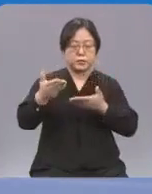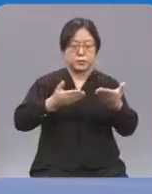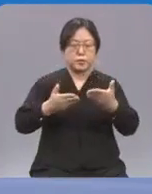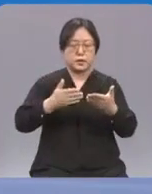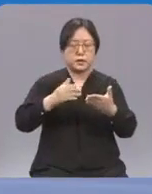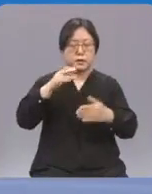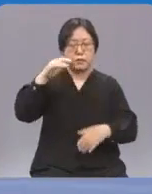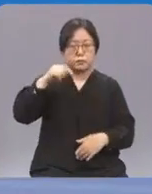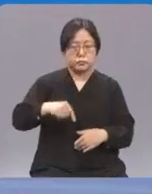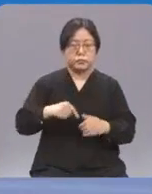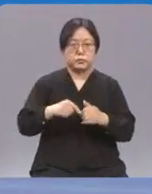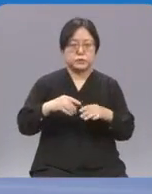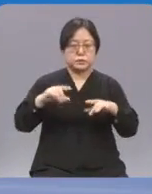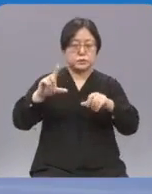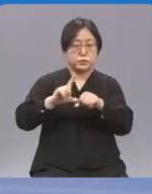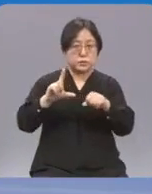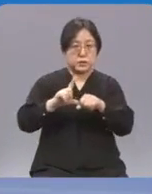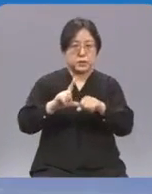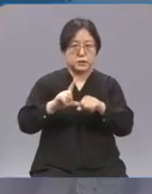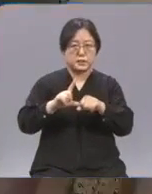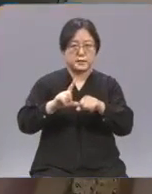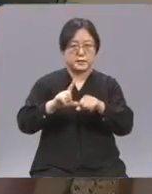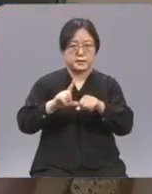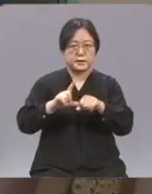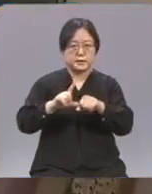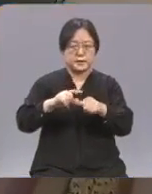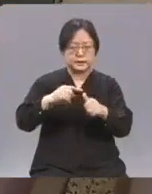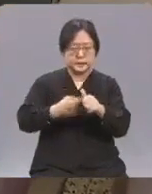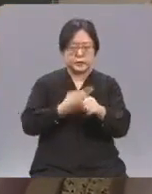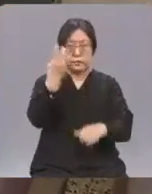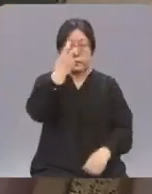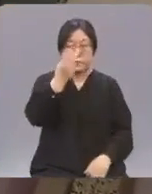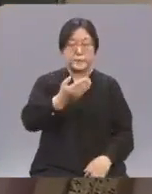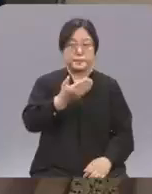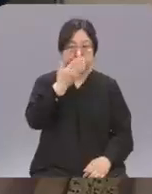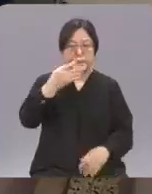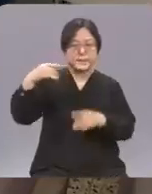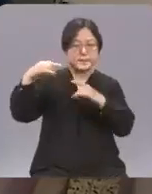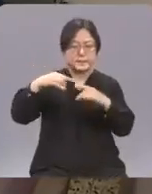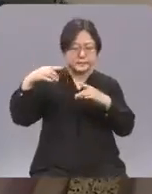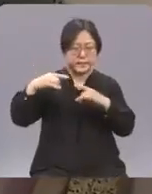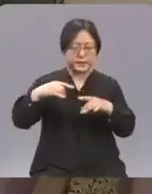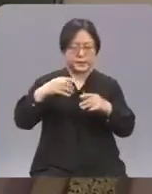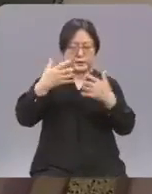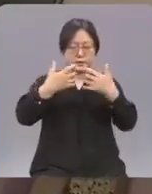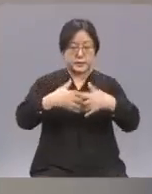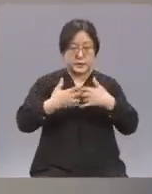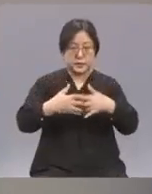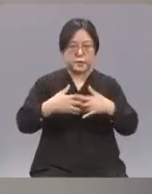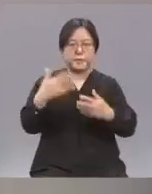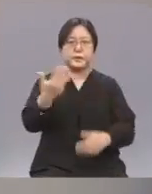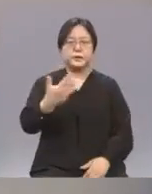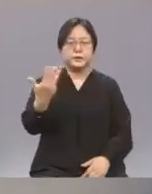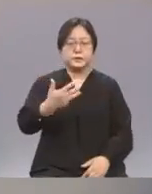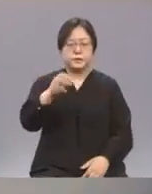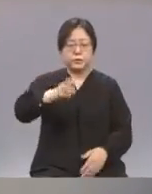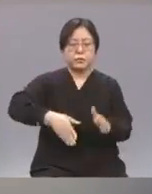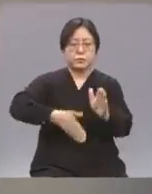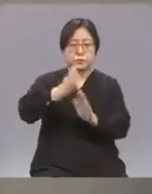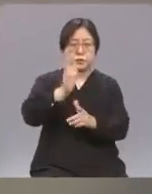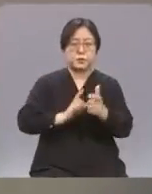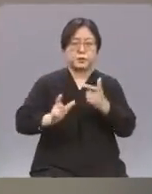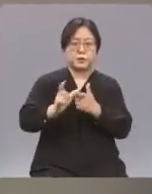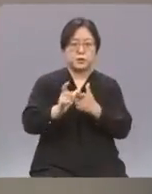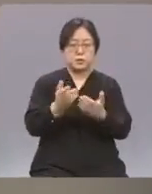산업통상자원부가 도시가스 사용량을 실시간으로 자동 검침할 수 있는 스마트 계량기 8,000대를 광주시에